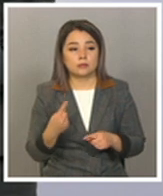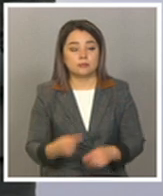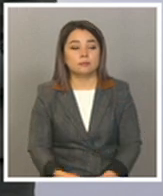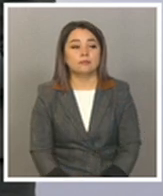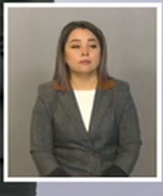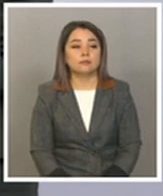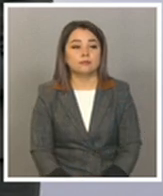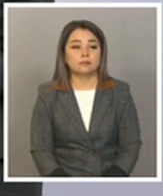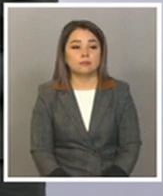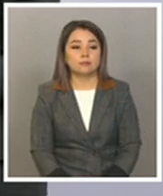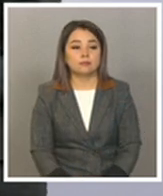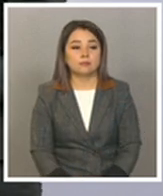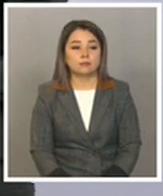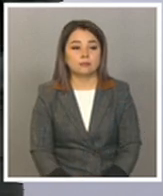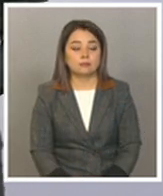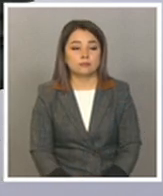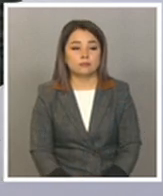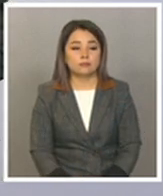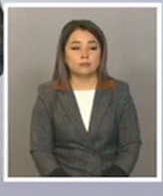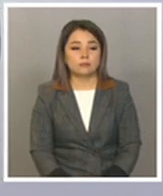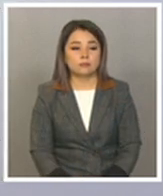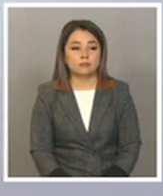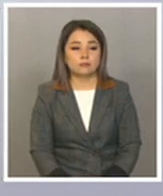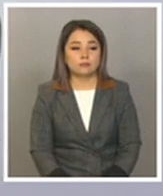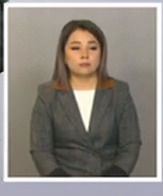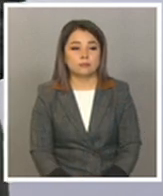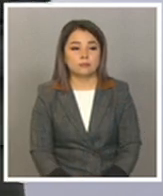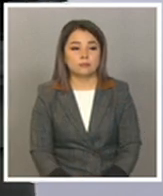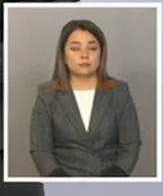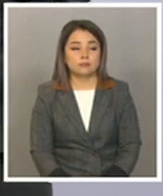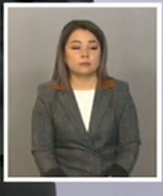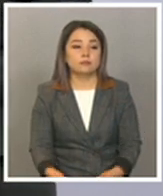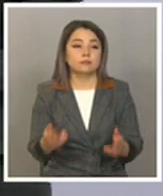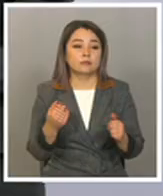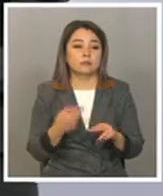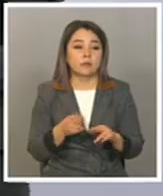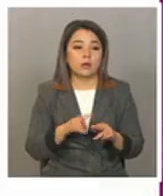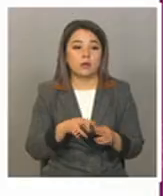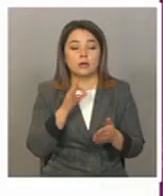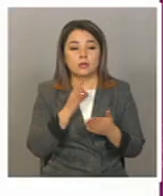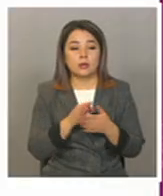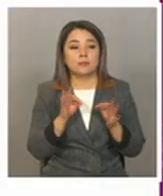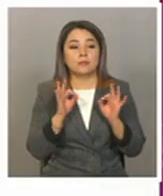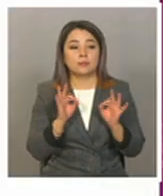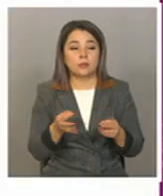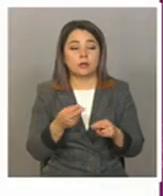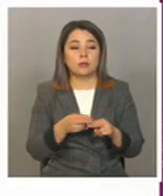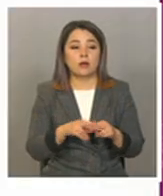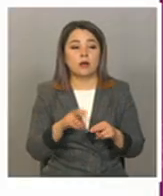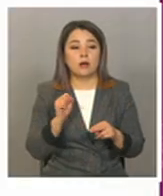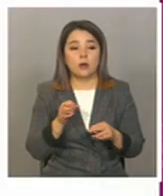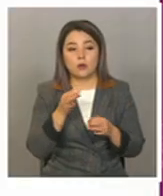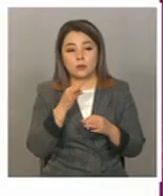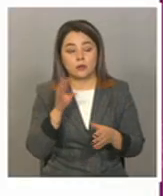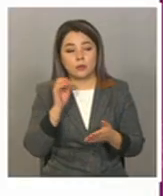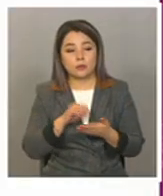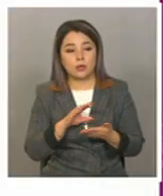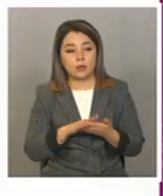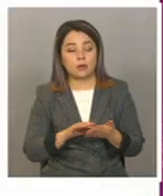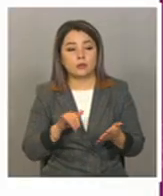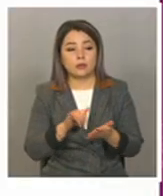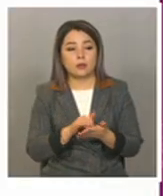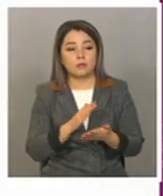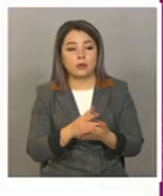Ал енді бұл өрнек тақсан болады ма? Әрине тақсан болады. Аның орнына кез келген санды қоямыз, ол